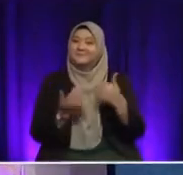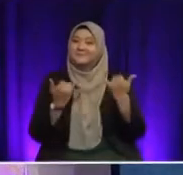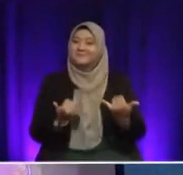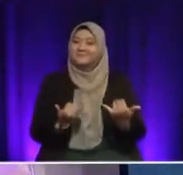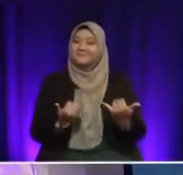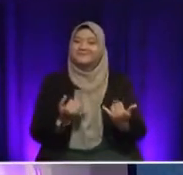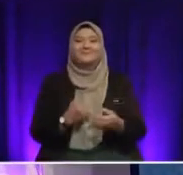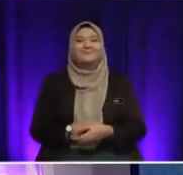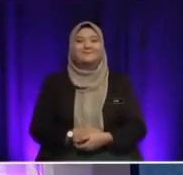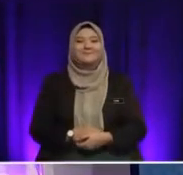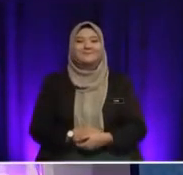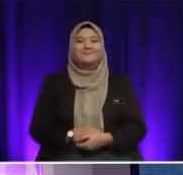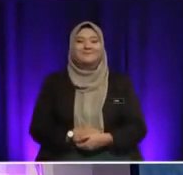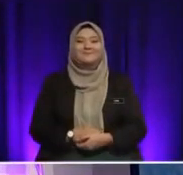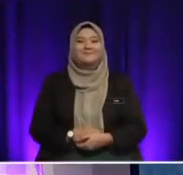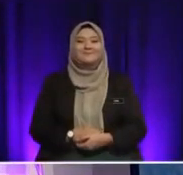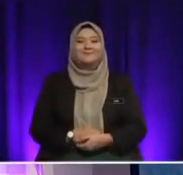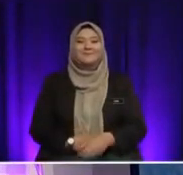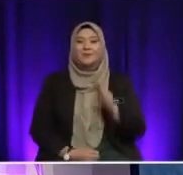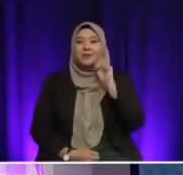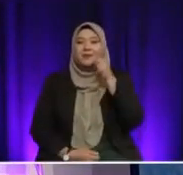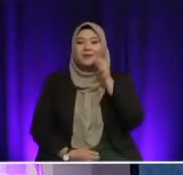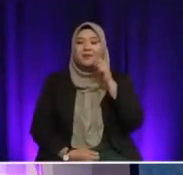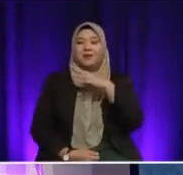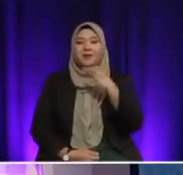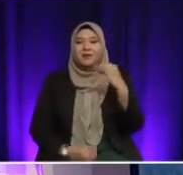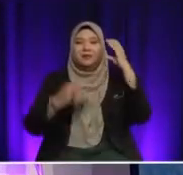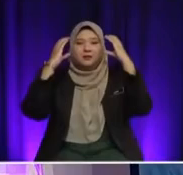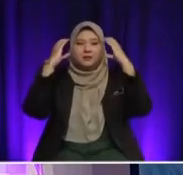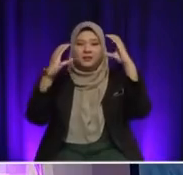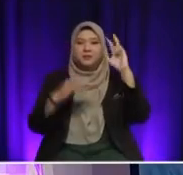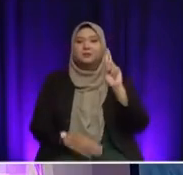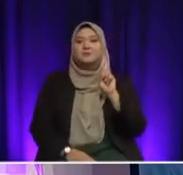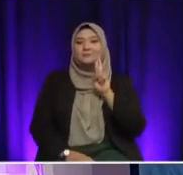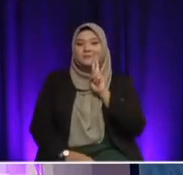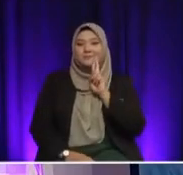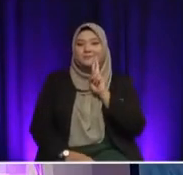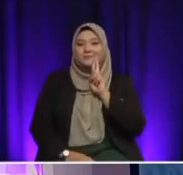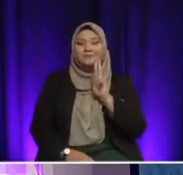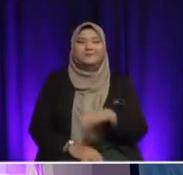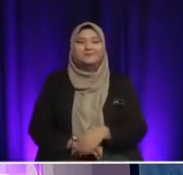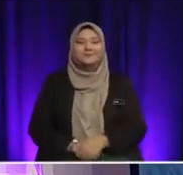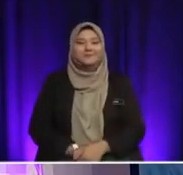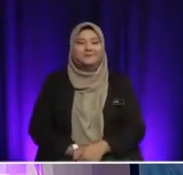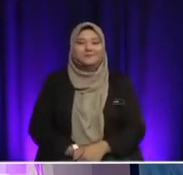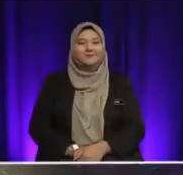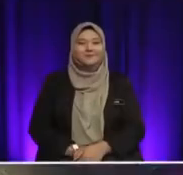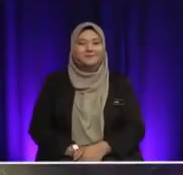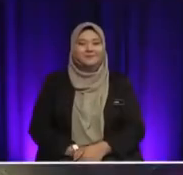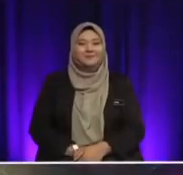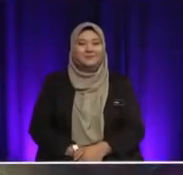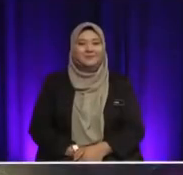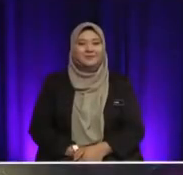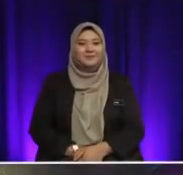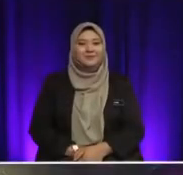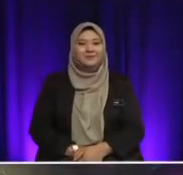dengan Cikgu Rumaiza. Hari ini kita membincangkan mata pelajaran pemprosesan makanan. Kita tak nak buang masa. Ayuh Cikgu, kita teruskan. Silakan Cikgu. Okey,